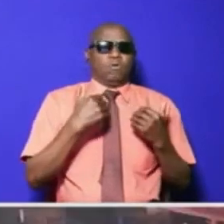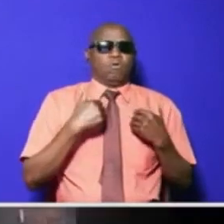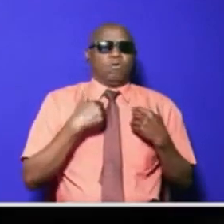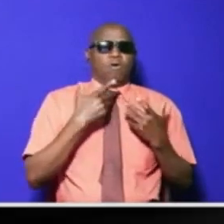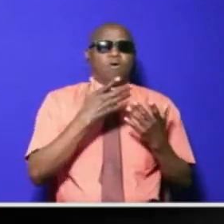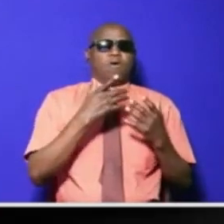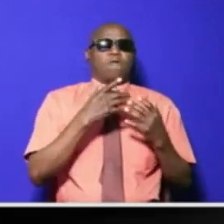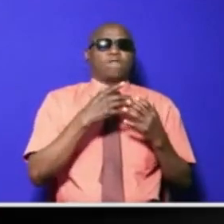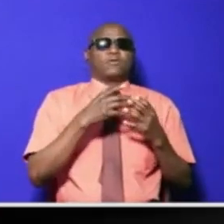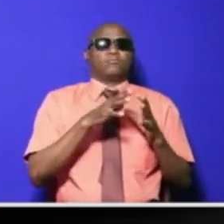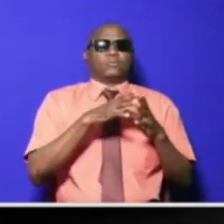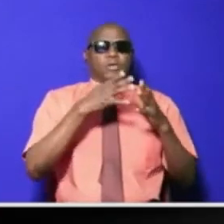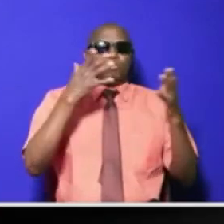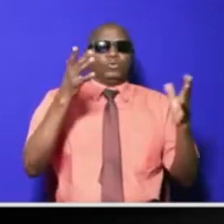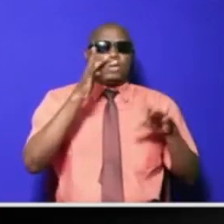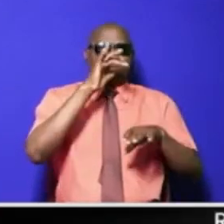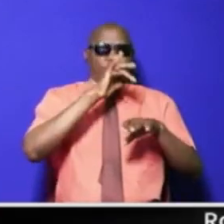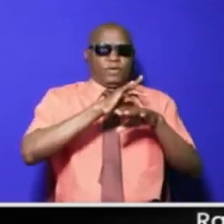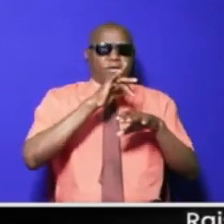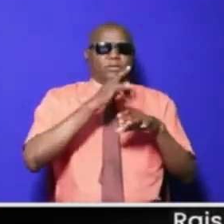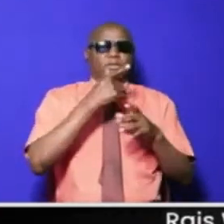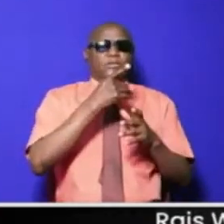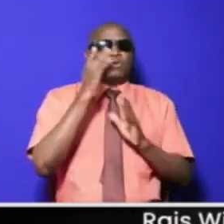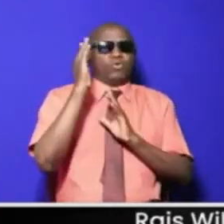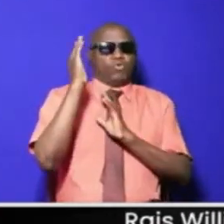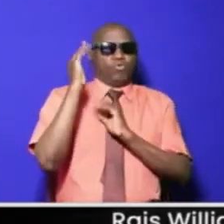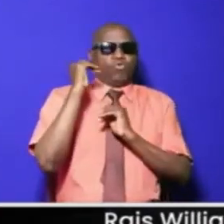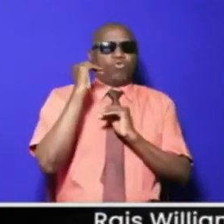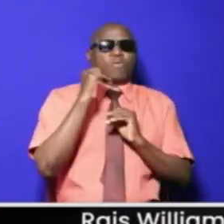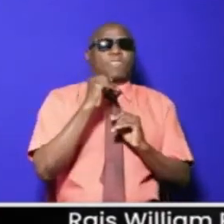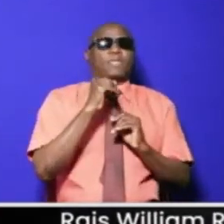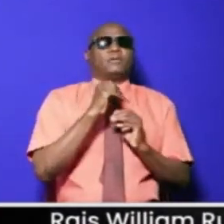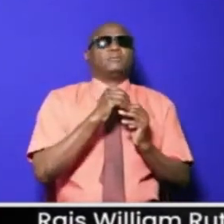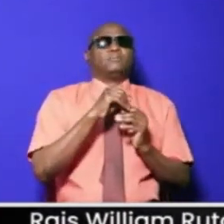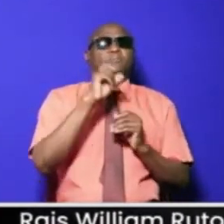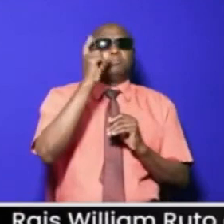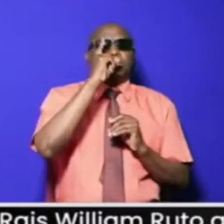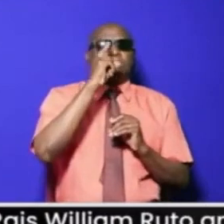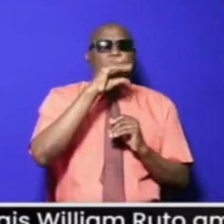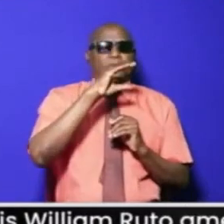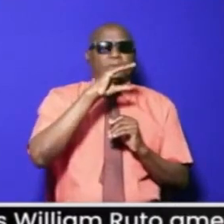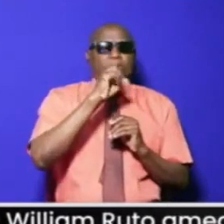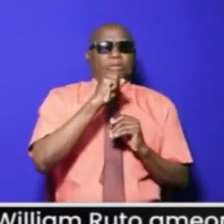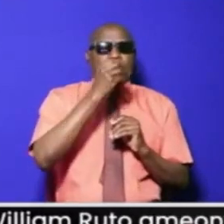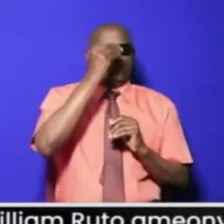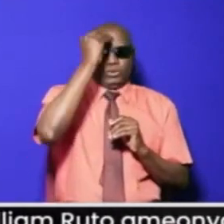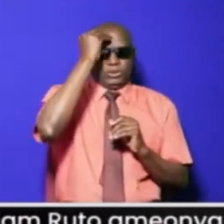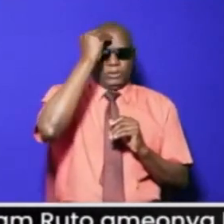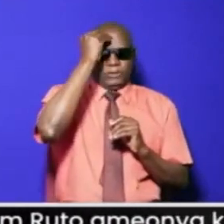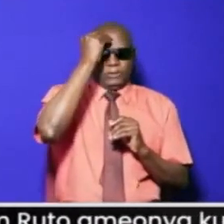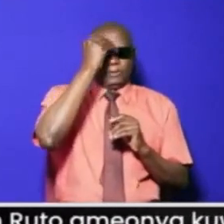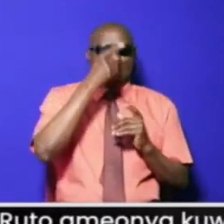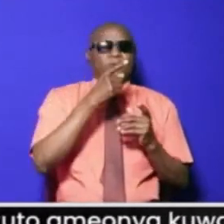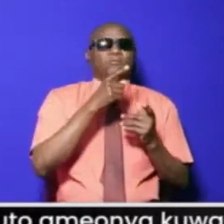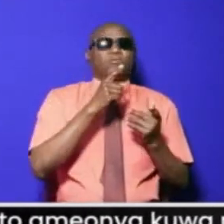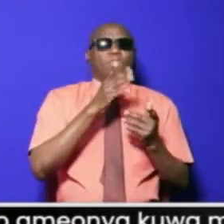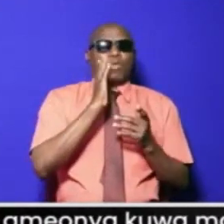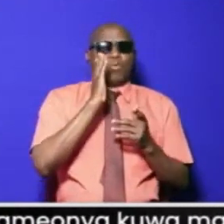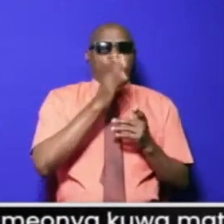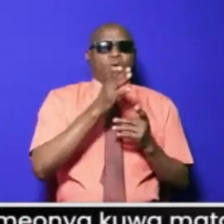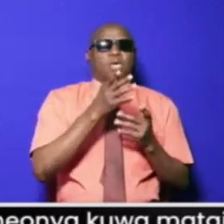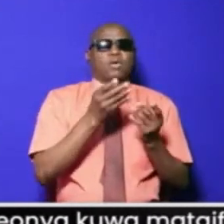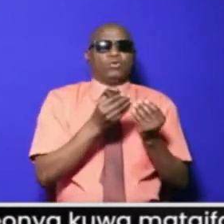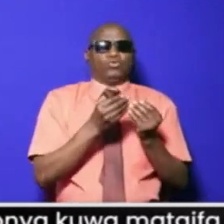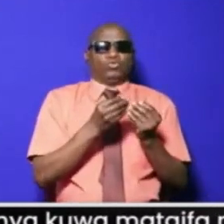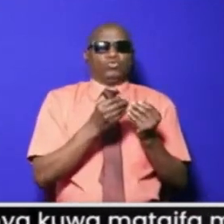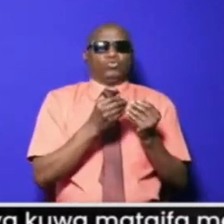vitanufaika pakubwa. Mambuka hata hivyo alisema kuwa anatarajia waziri wa elimu Zeche Machogu na washikadau katika sekta ya elimu eneo bunge hilo